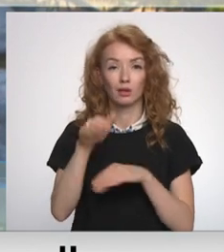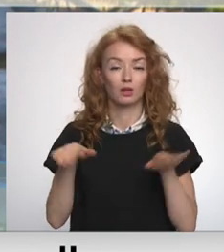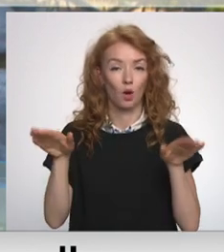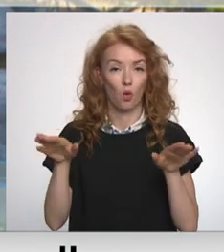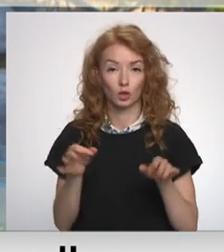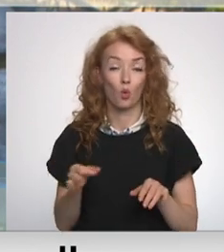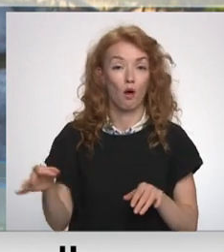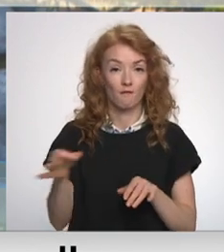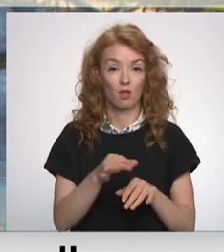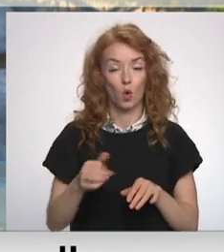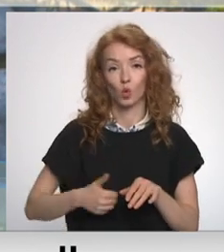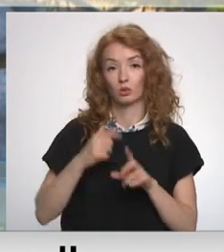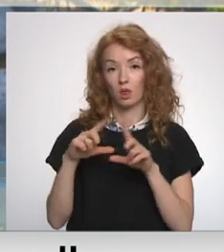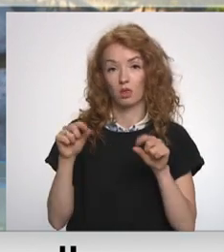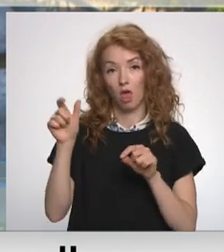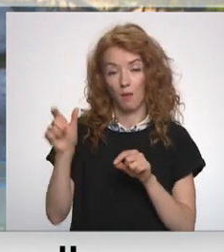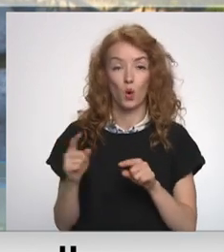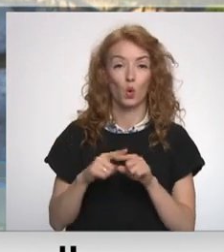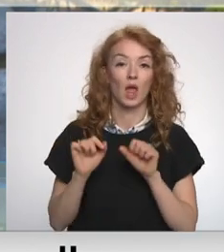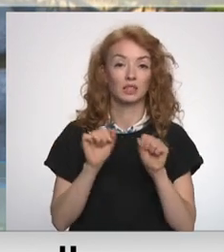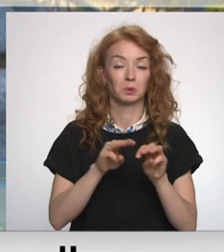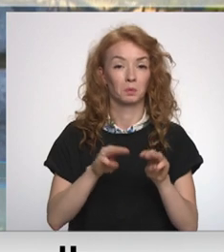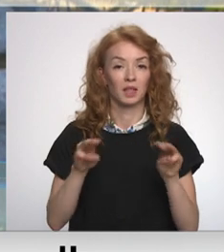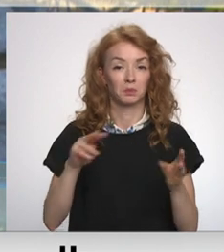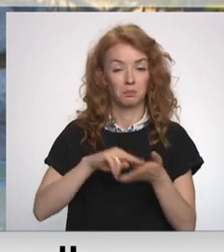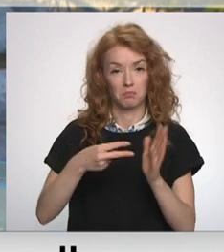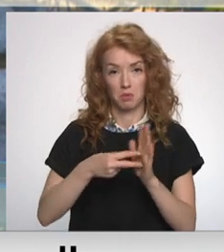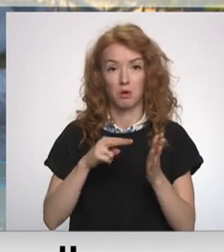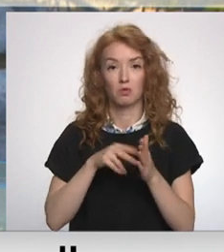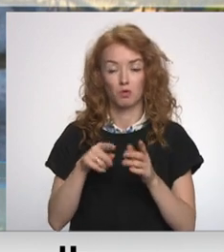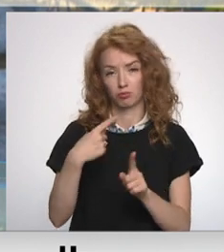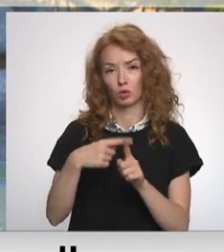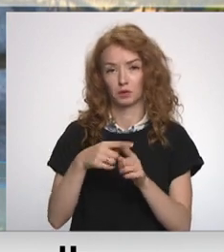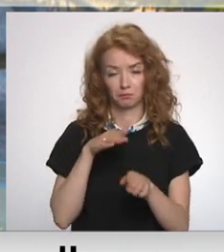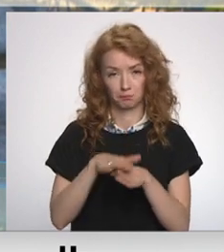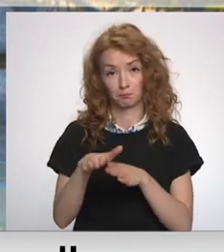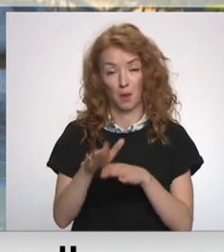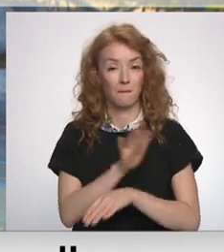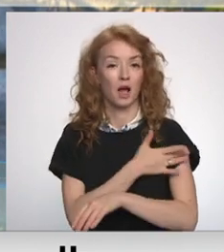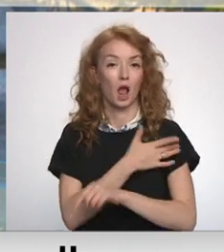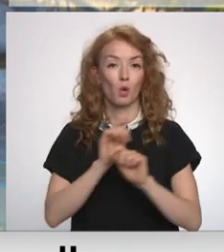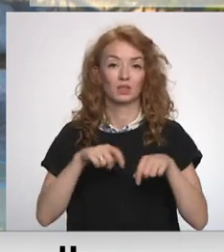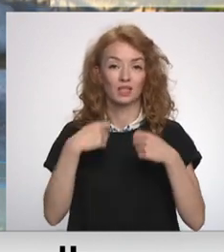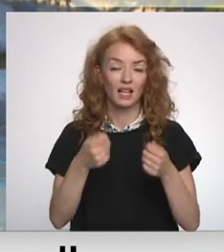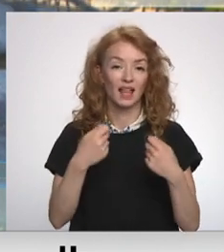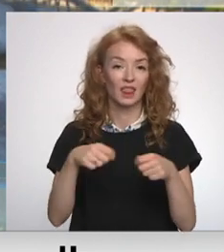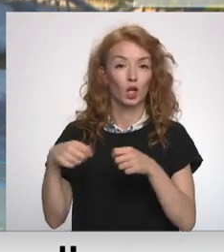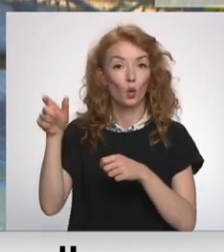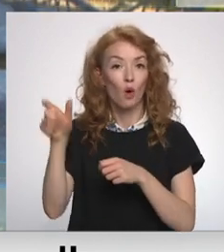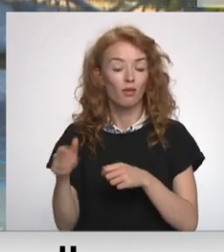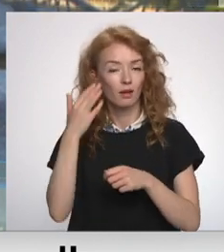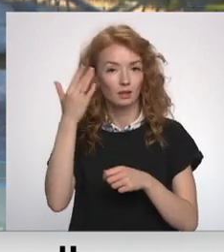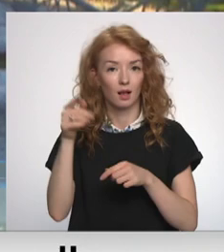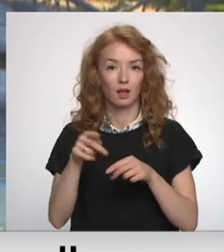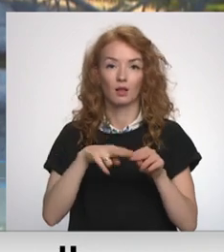novadā. Uzņēmēju uz aizsardzības ministrijas ieceri raugās pozitīvi. Pakalpojumu sniedzēju un tirgotāju paust cerību, ka